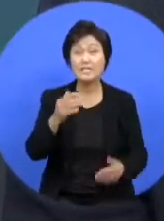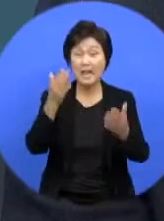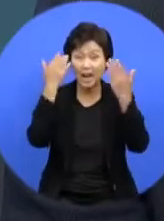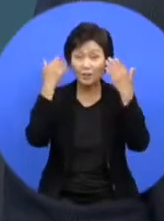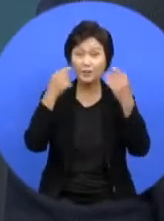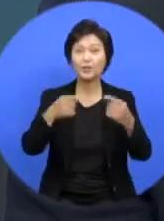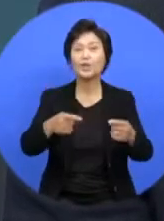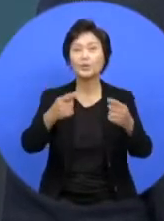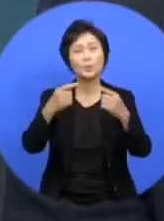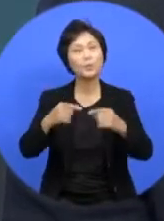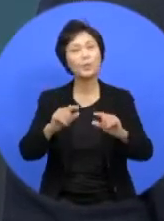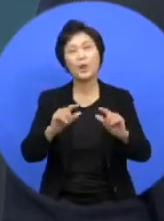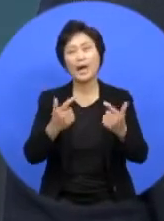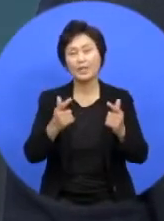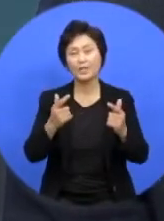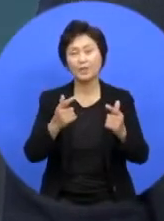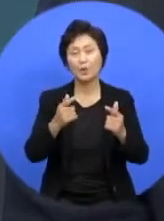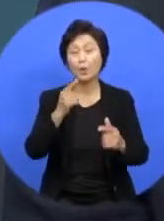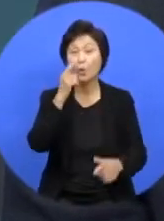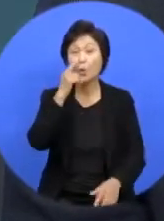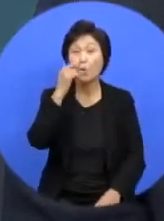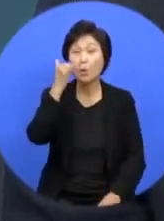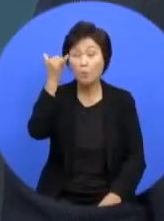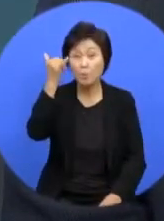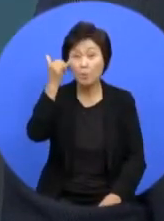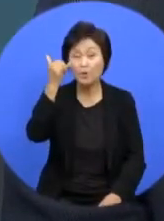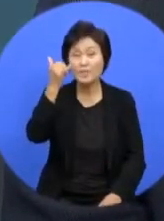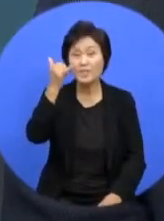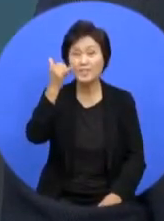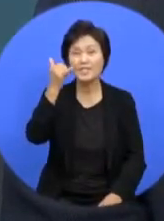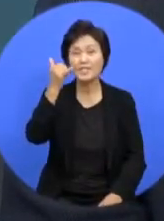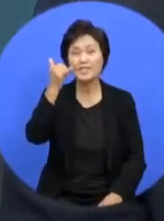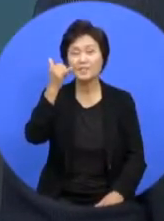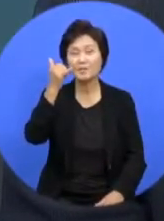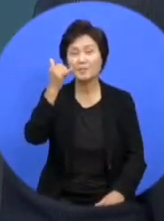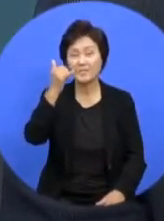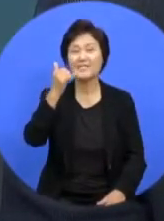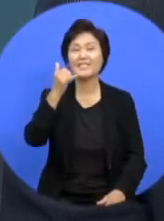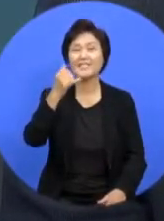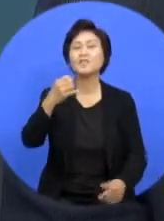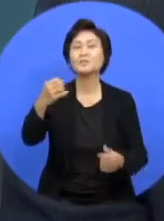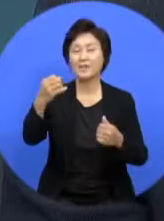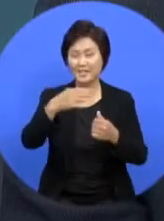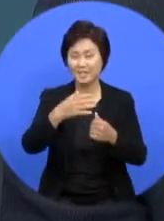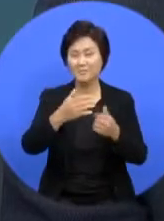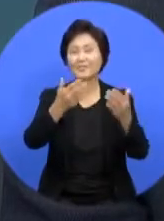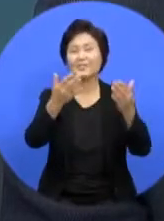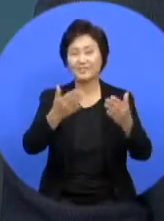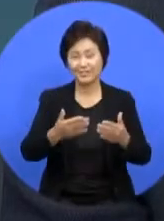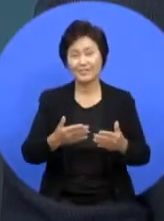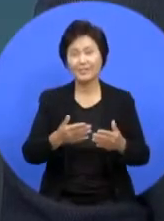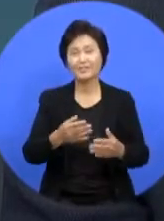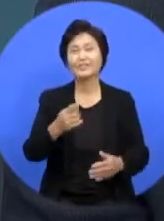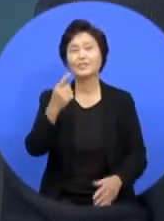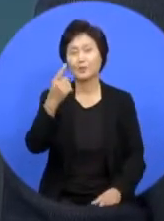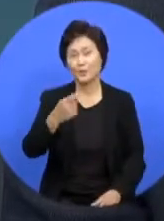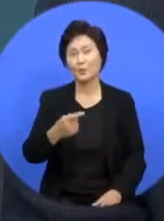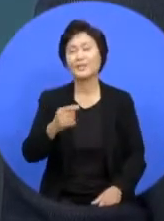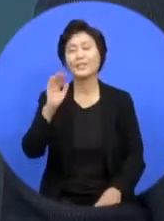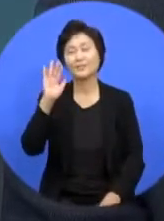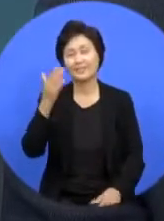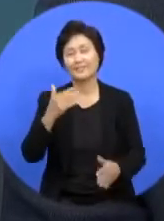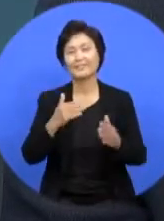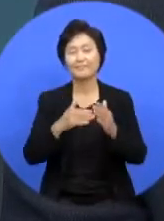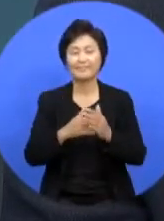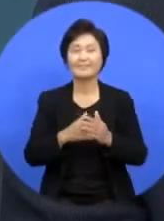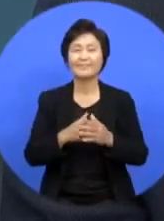어떻게 오게 됐어요? 저는 부모님 추천으로 처음에 오게 됐는데 아버님 목사님이 추천했어요? 네, 부모님 두 분 다 추천해 주셔서